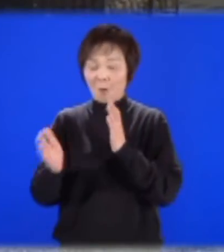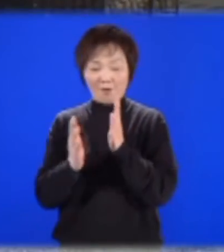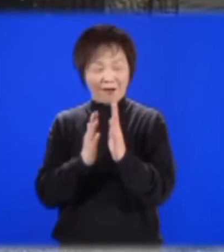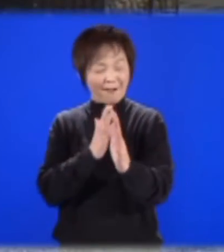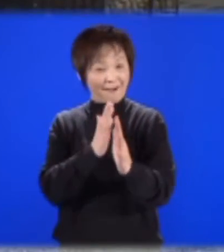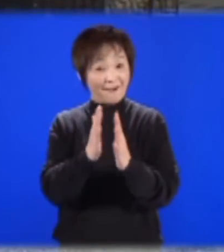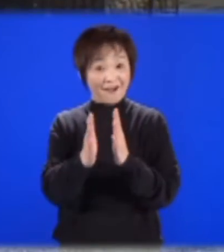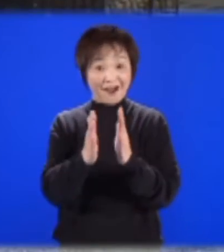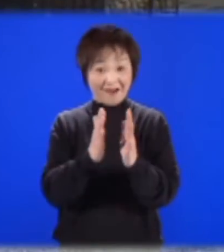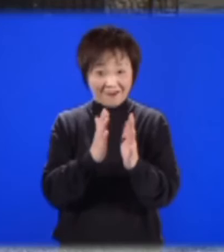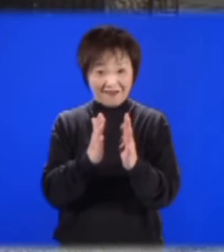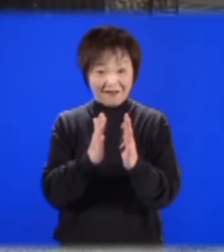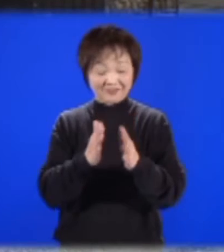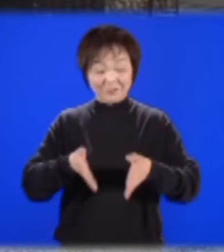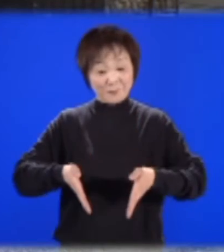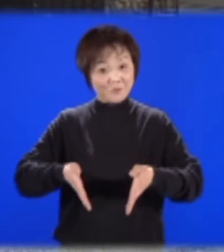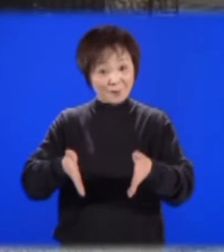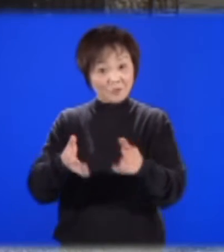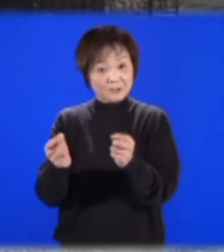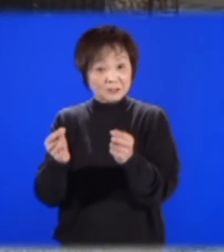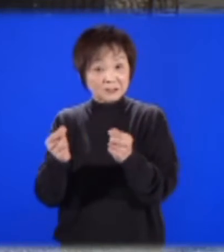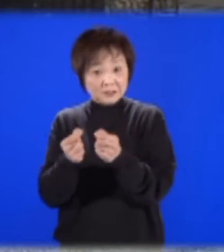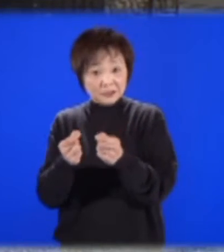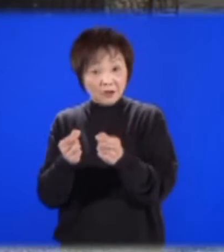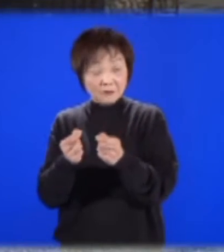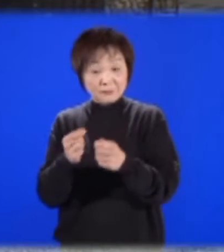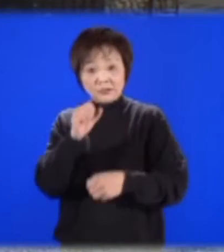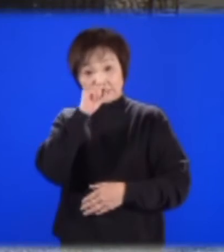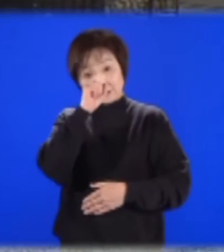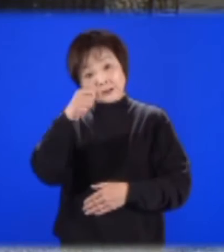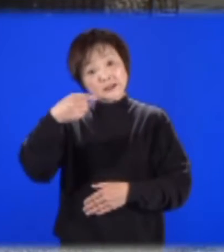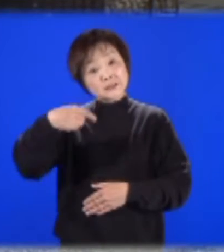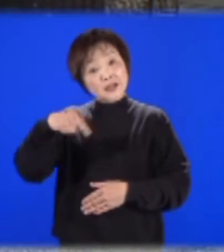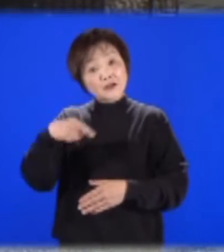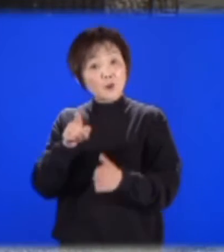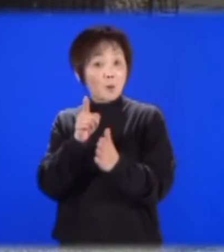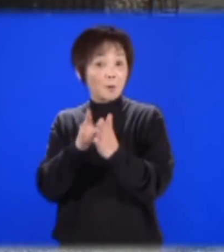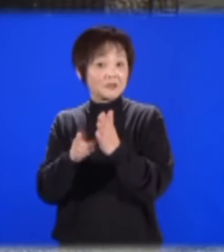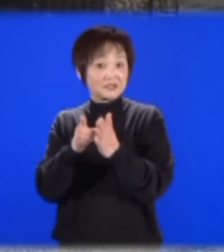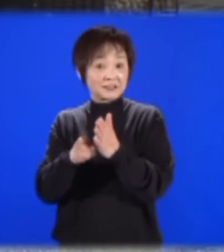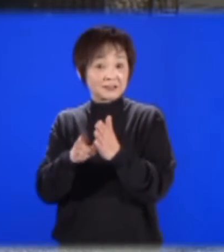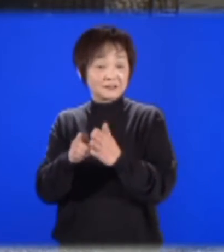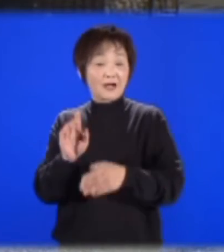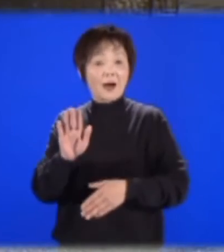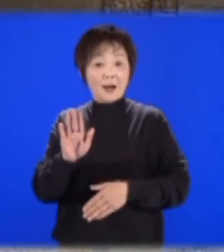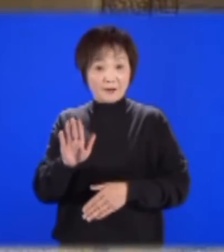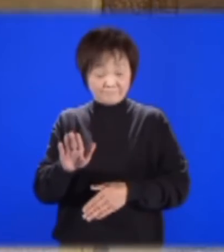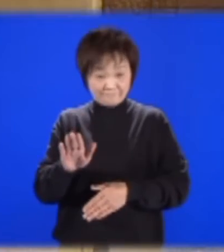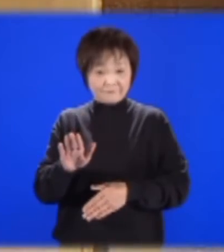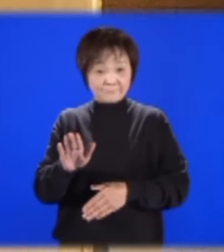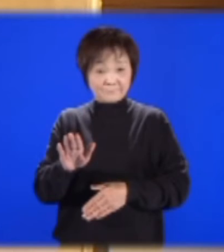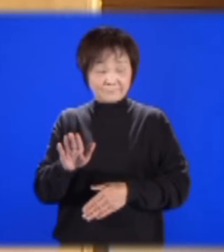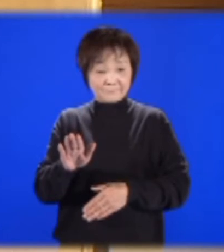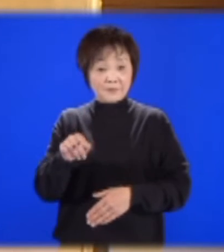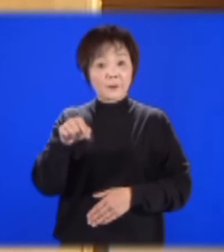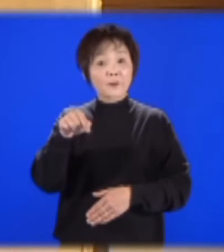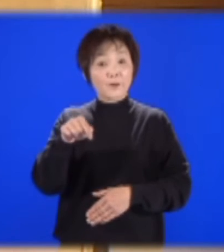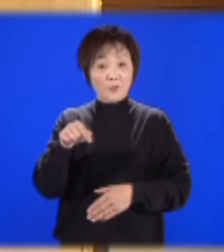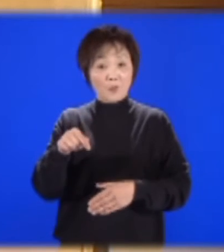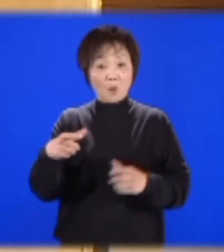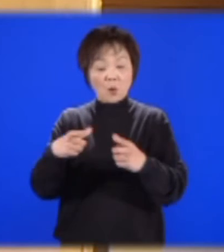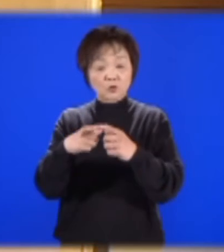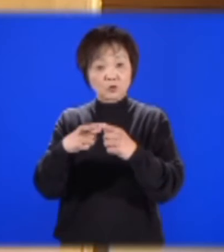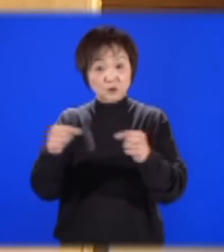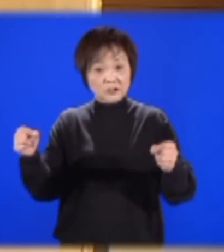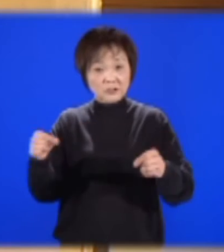その東海道のすぐ近くにあるのが善教寺。信州高田派のこのお寺には国の